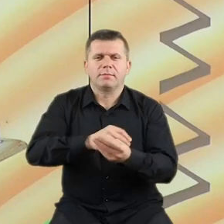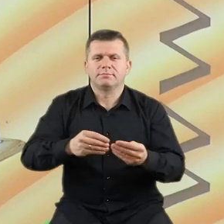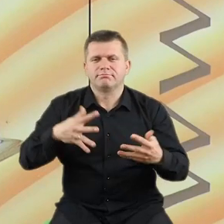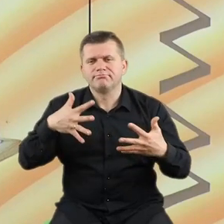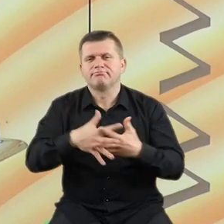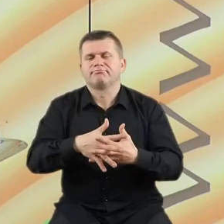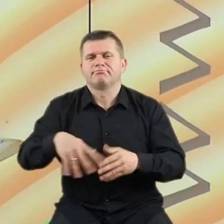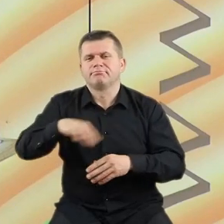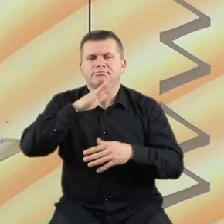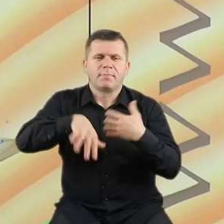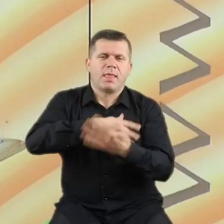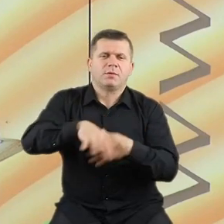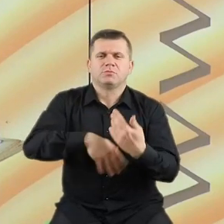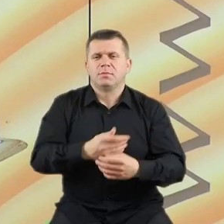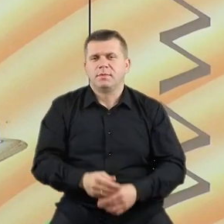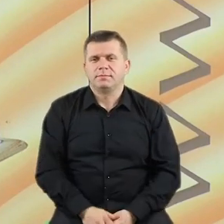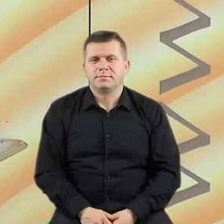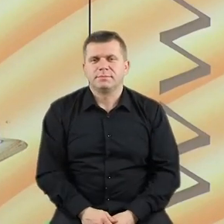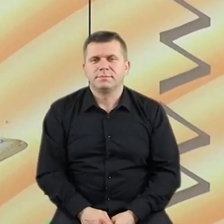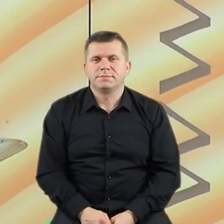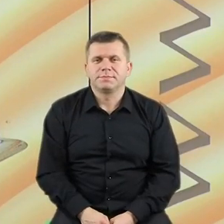wszystkiego. Także nie, ale